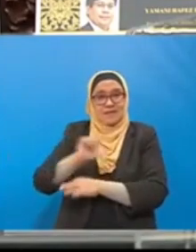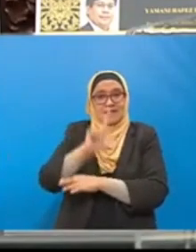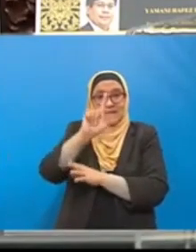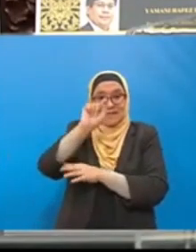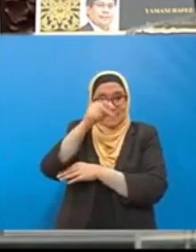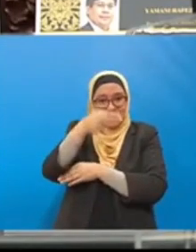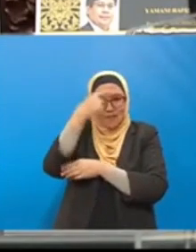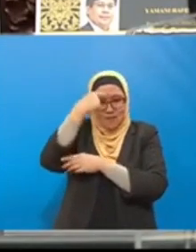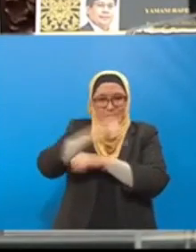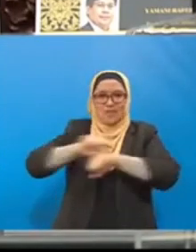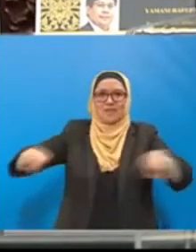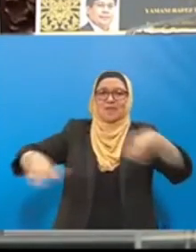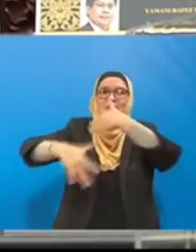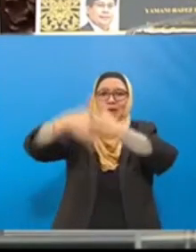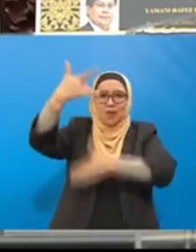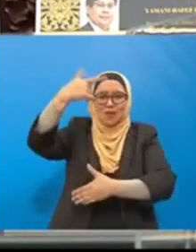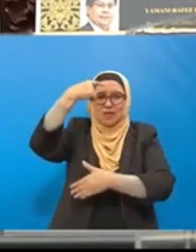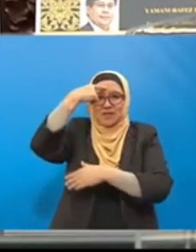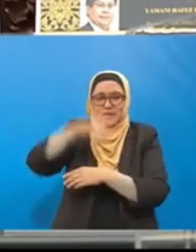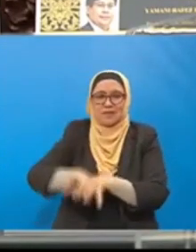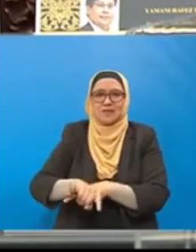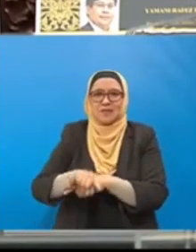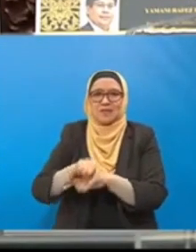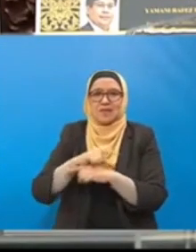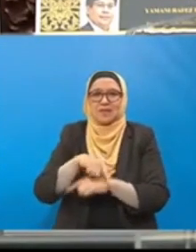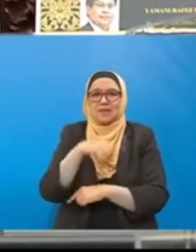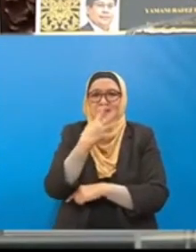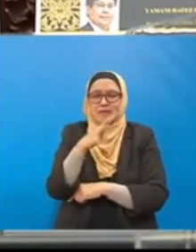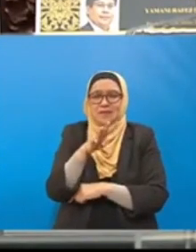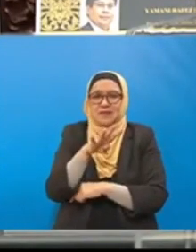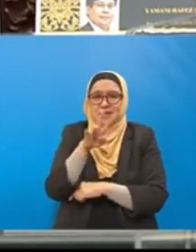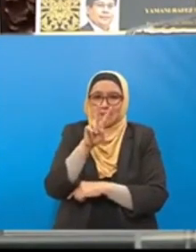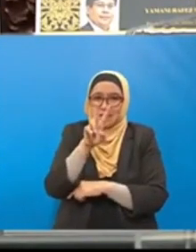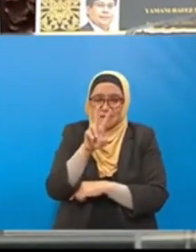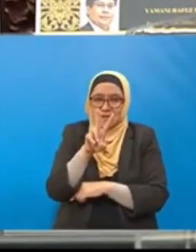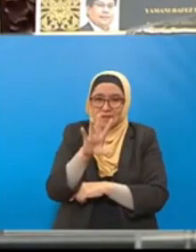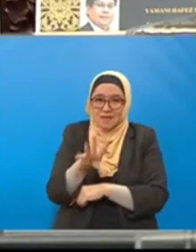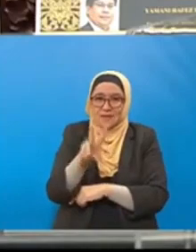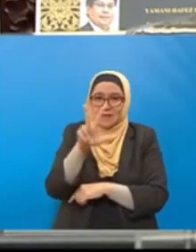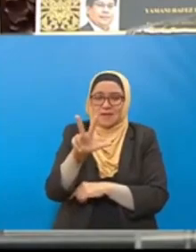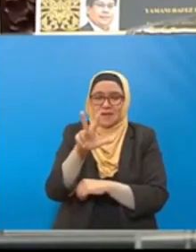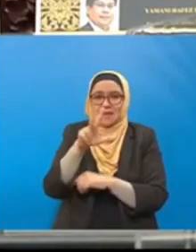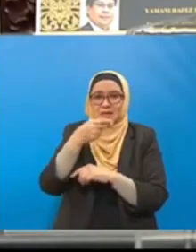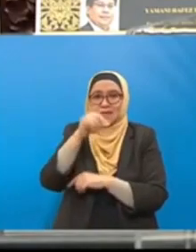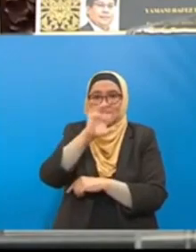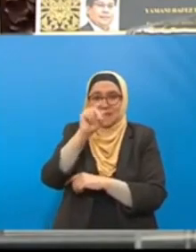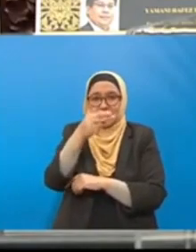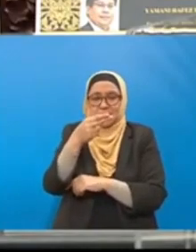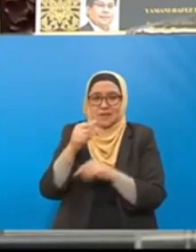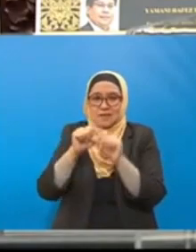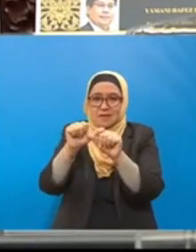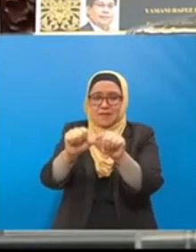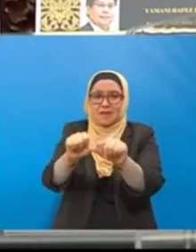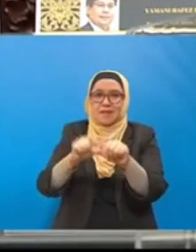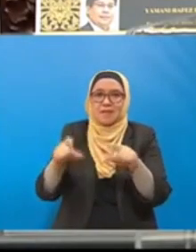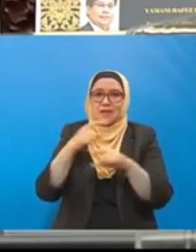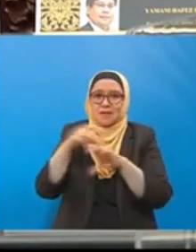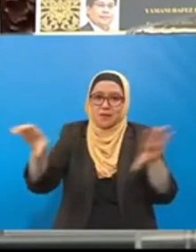haji 1443 Hijrah adalah seperti berikut. Yang pertama, mengadakan pasca penilaian